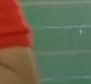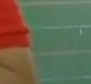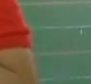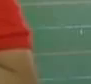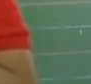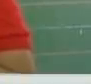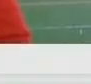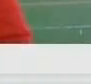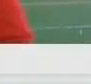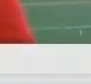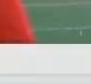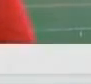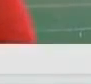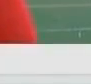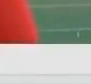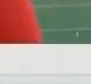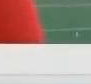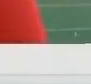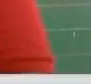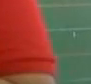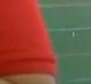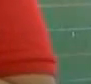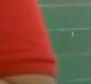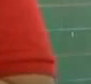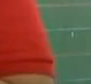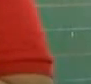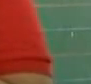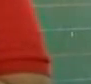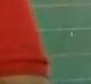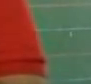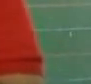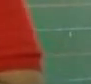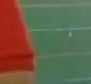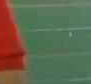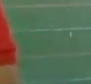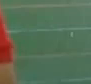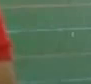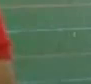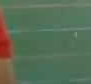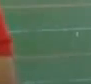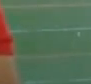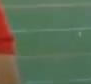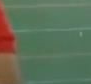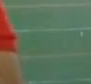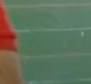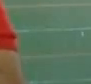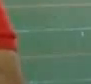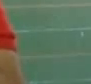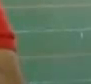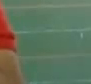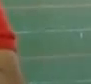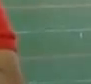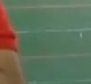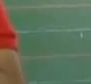At Jiggy, matapos nga mahigit 4 oras sa paghihintay ng mga kababayan natin sa nabotante, dito sa Cluster Precinct No. 56 sa Santa